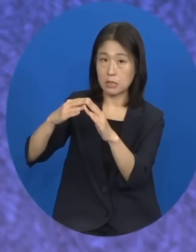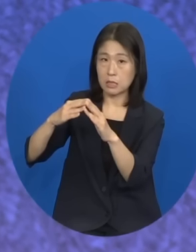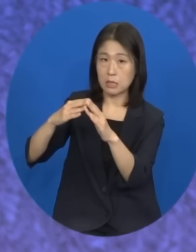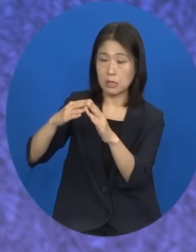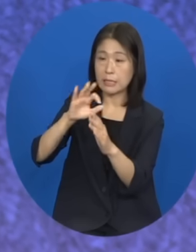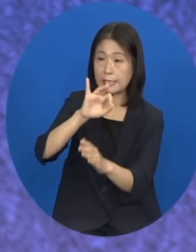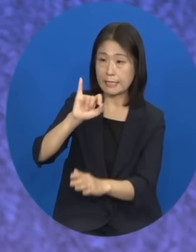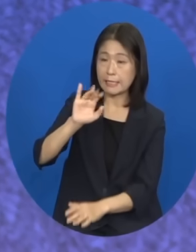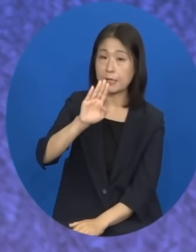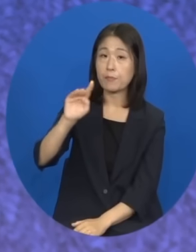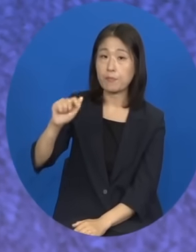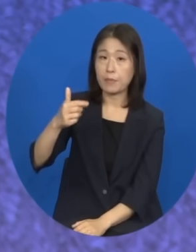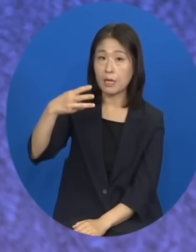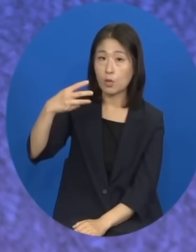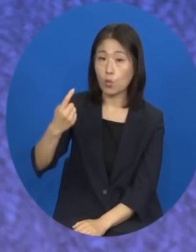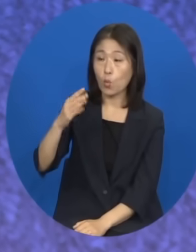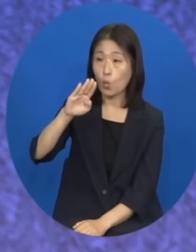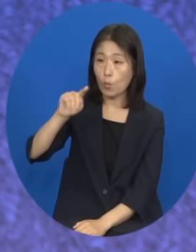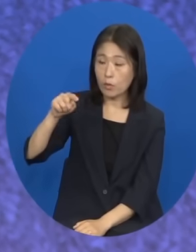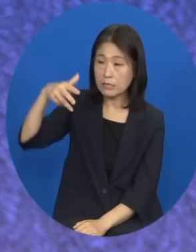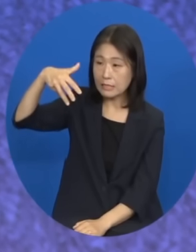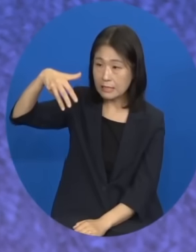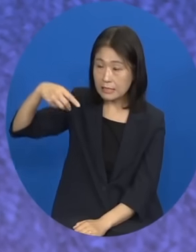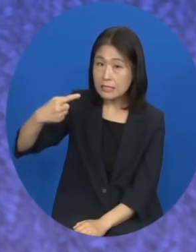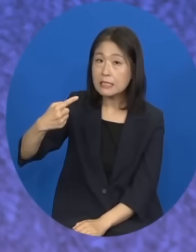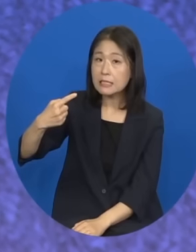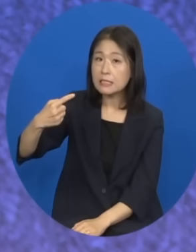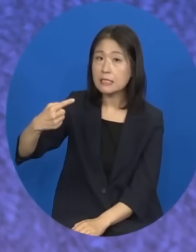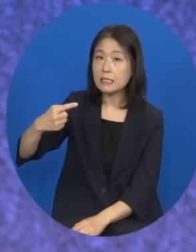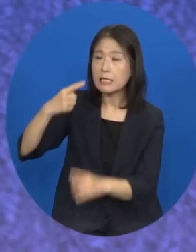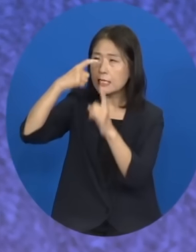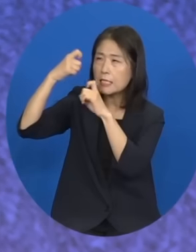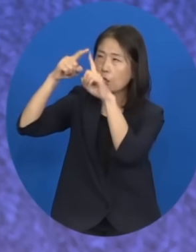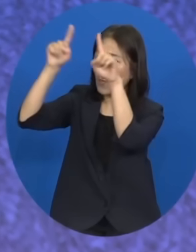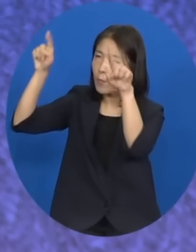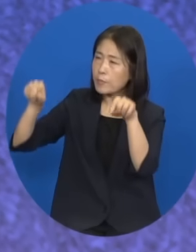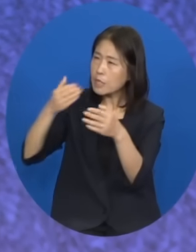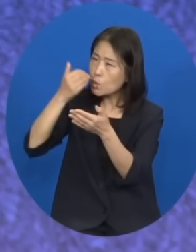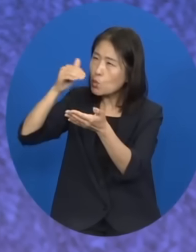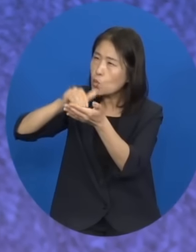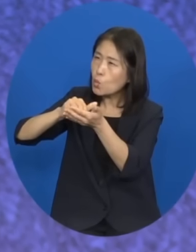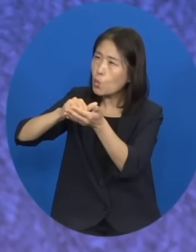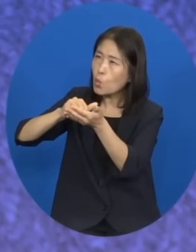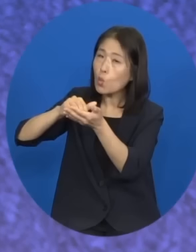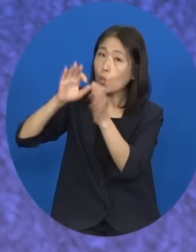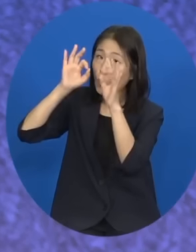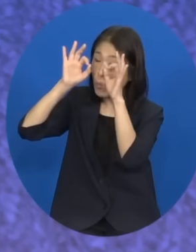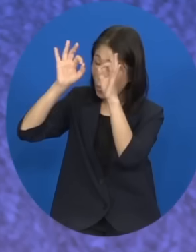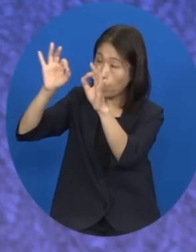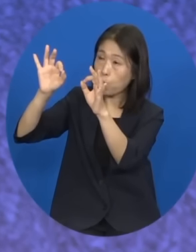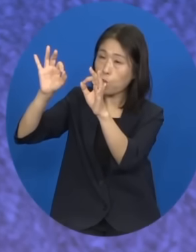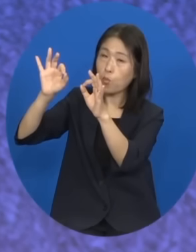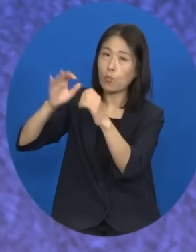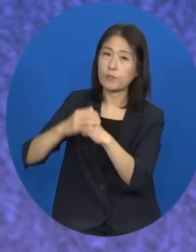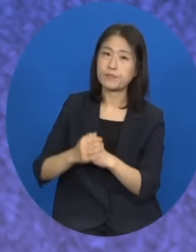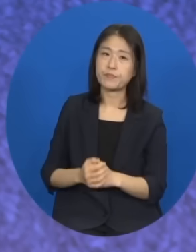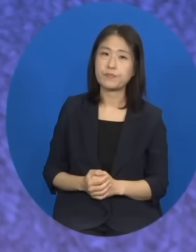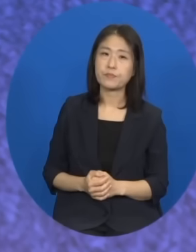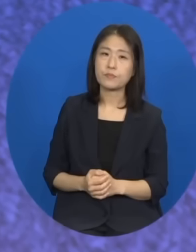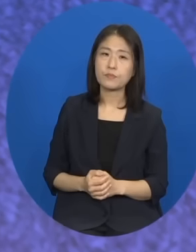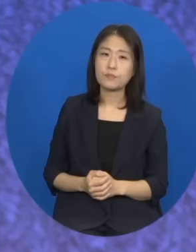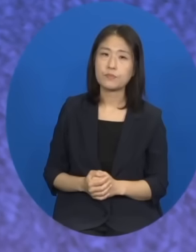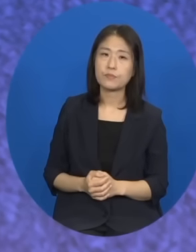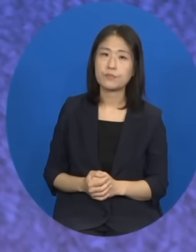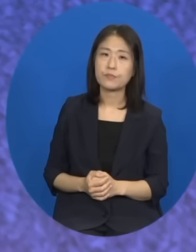3차 웨일즈 부흥의 기념비가 세워져 있었는데 그 기념비 들어갈 때는 앞에 보았을